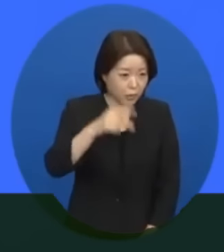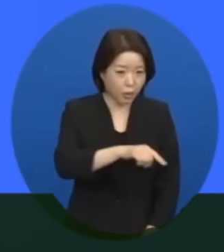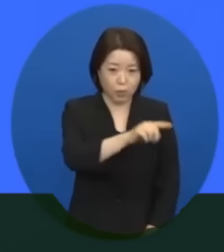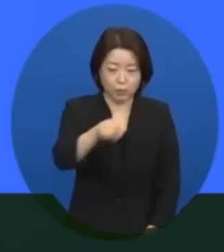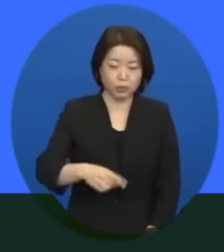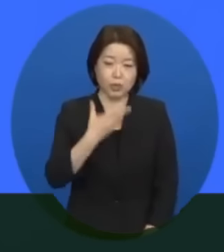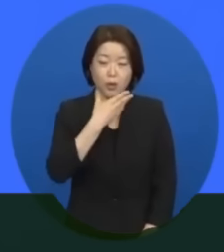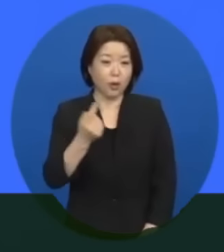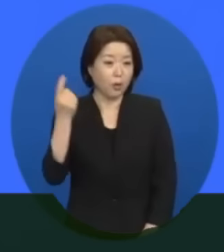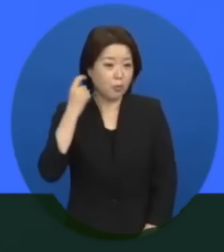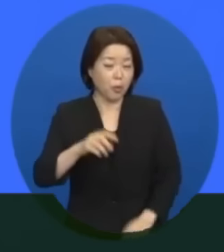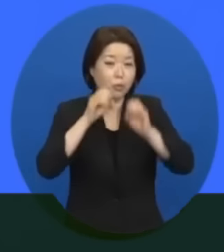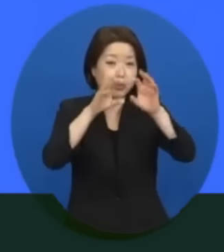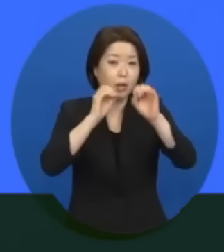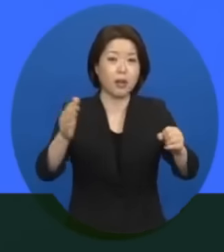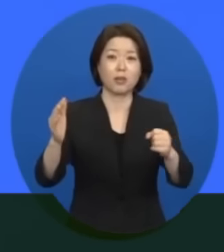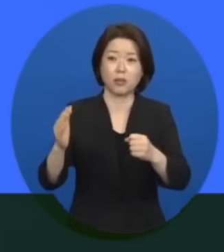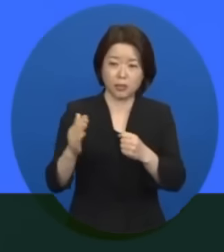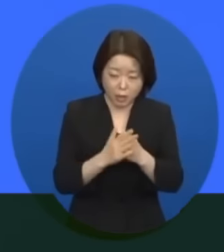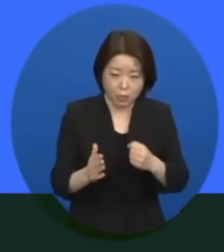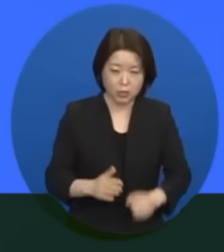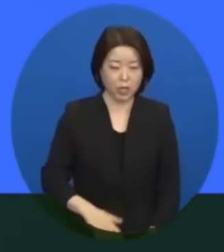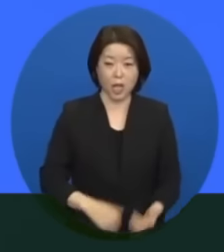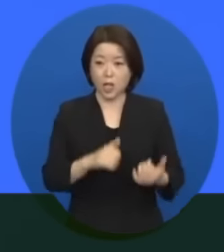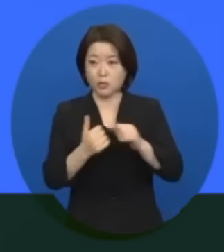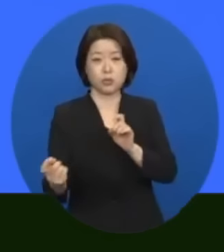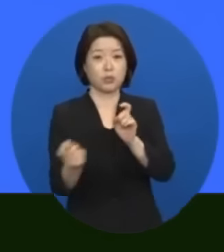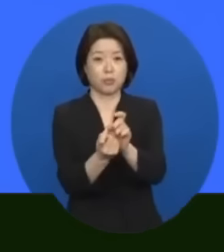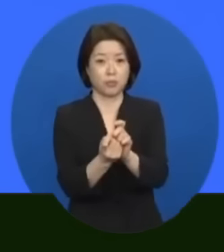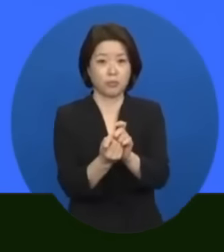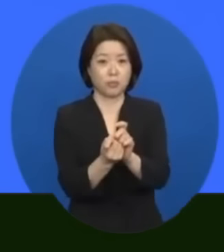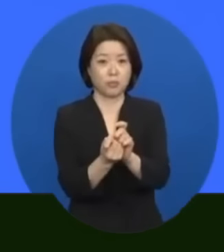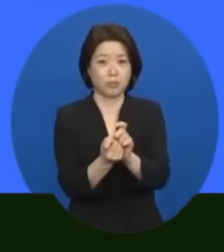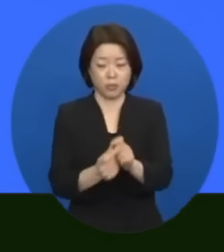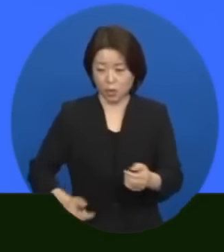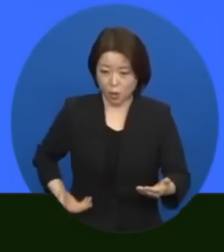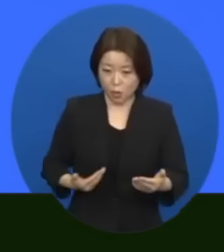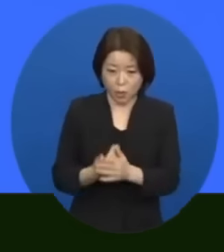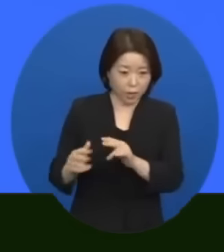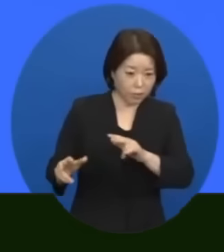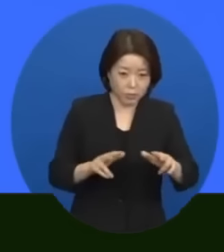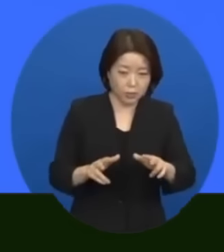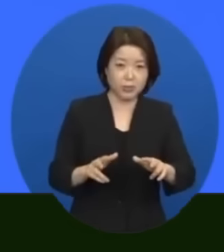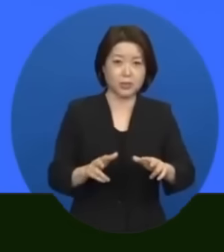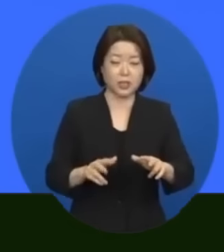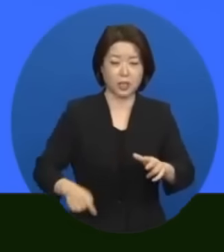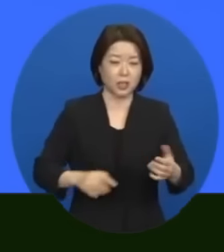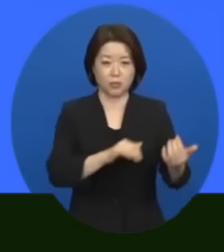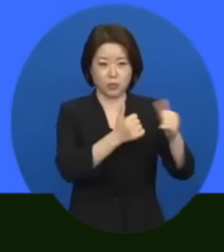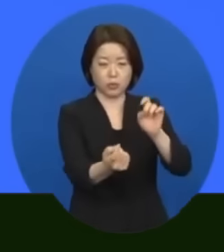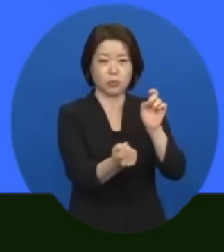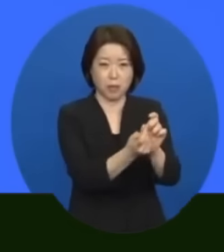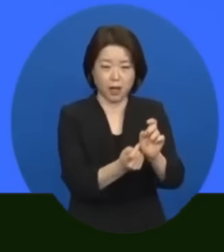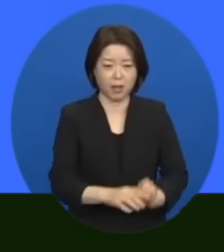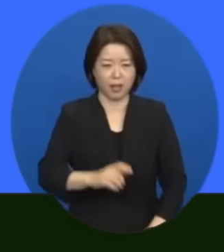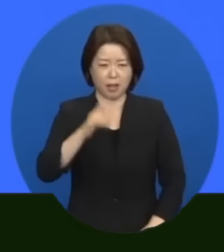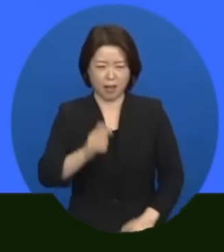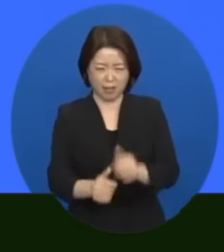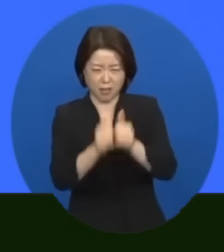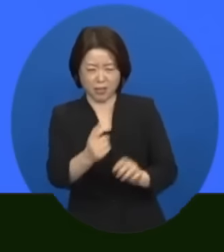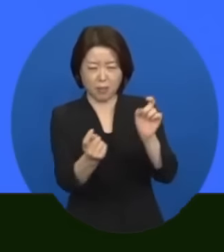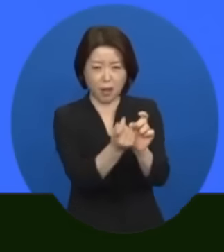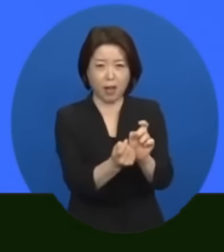전한 것 때문에 죽음의 위기를 맞이하고 그 심하자 마자 죽음의 위기를 맞이하고 강력한 시험을 만나게 됩니다